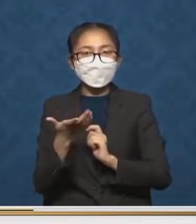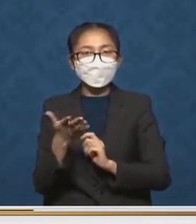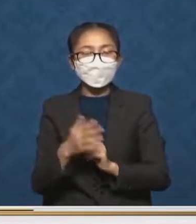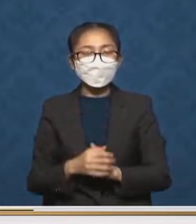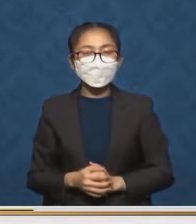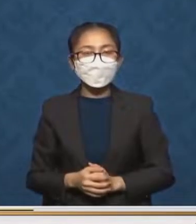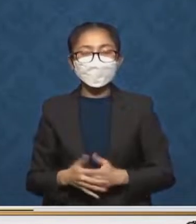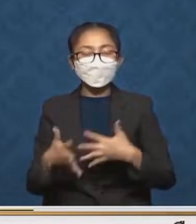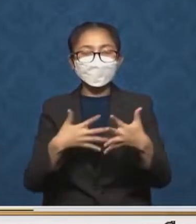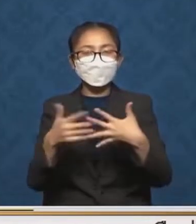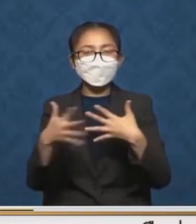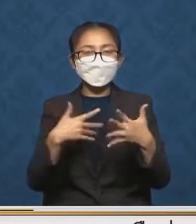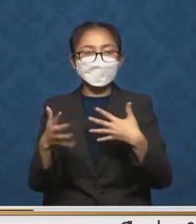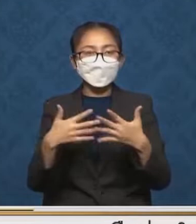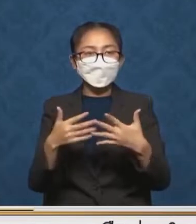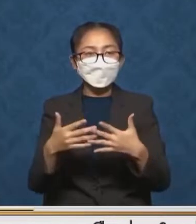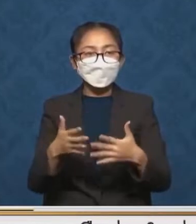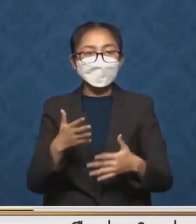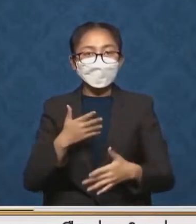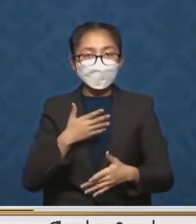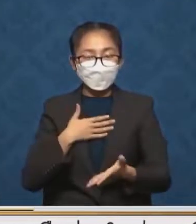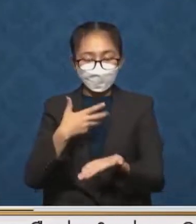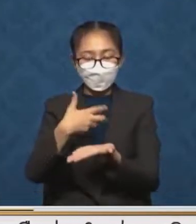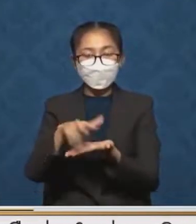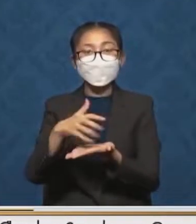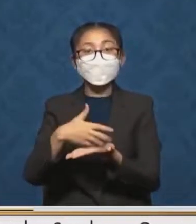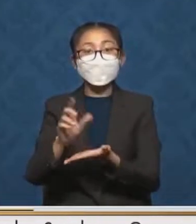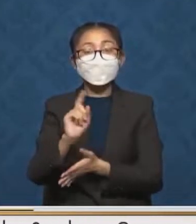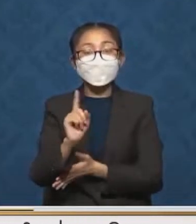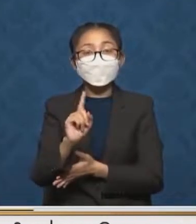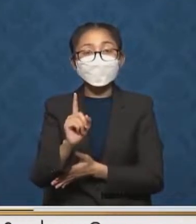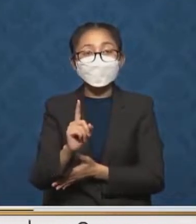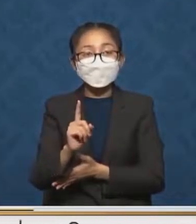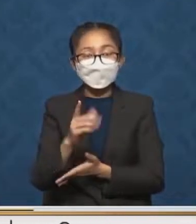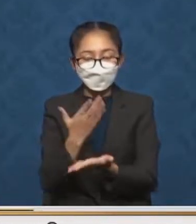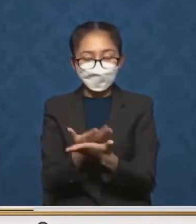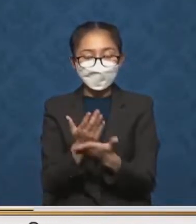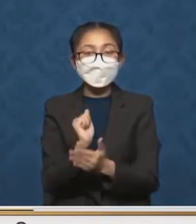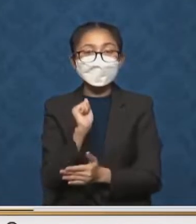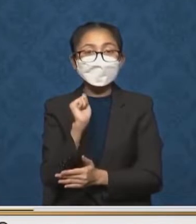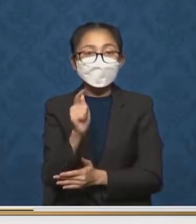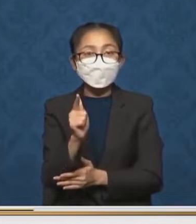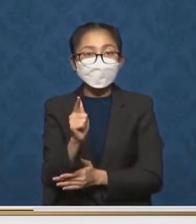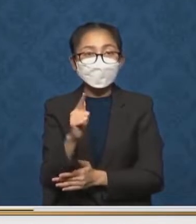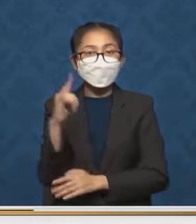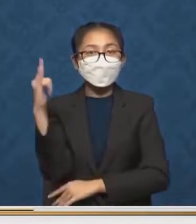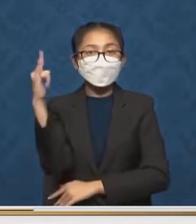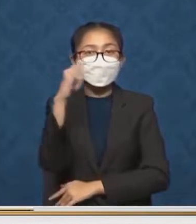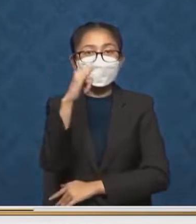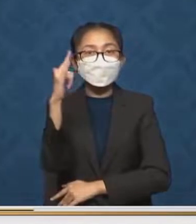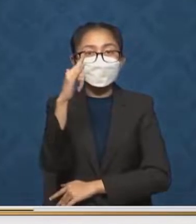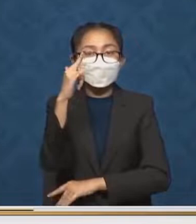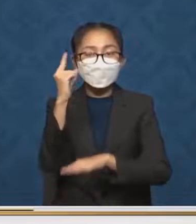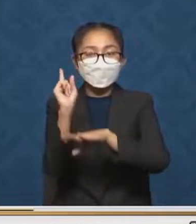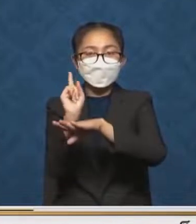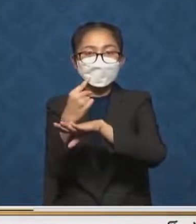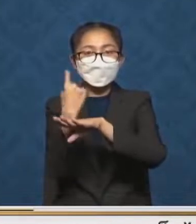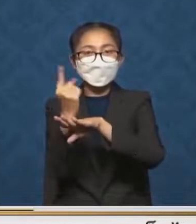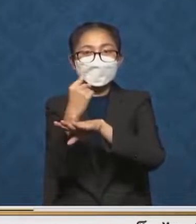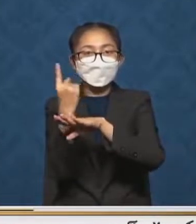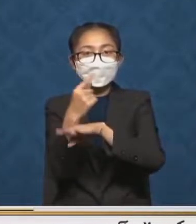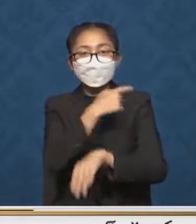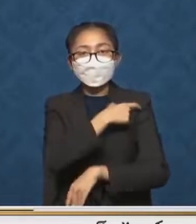ับหายการที่ผมกลงจะกลาวถึงก็คือค่าใช้จ่ายเกยวกับเครองบินและเฮลิคอปเตอร์พระที่นั่ง